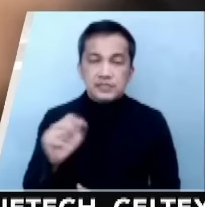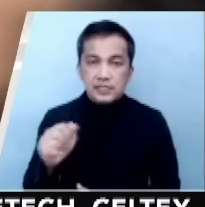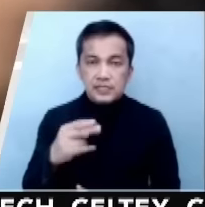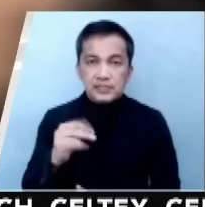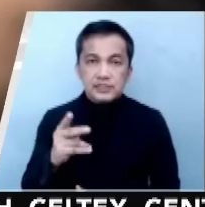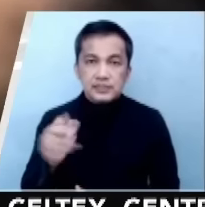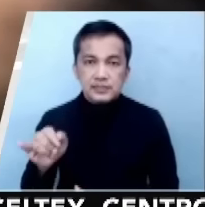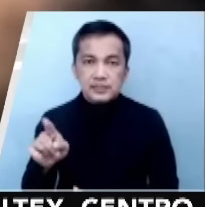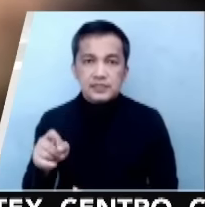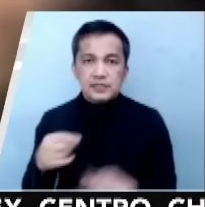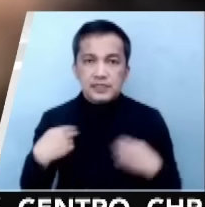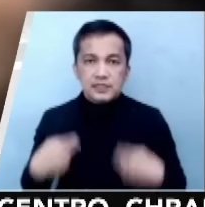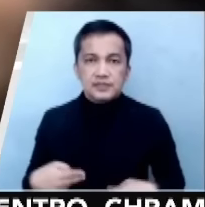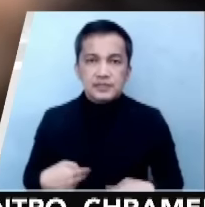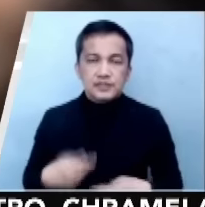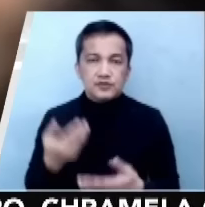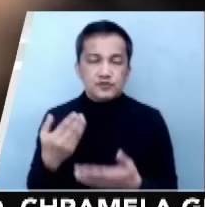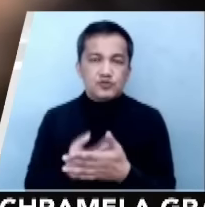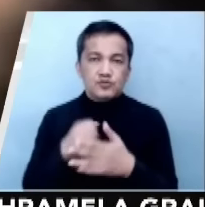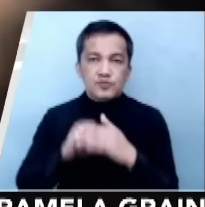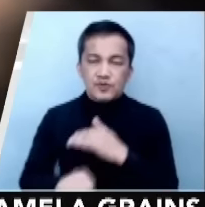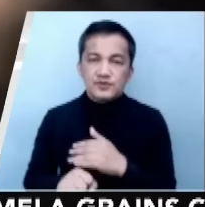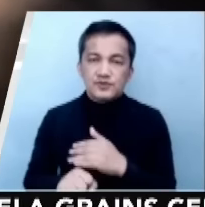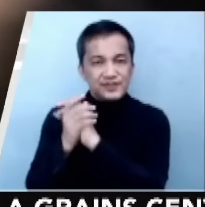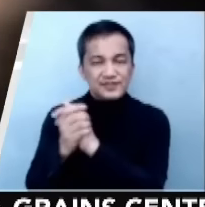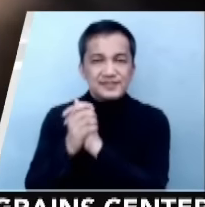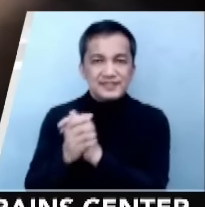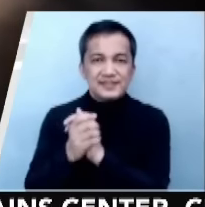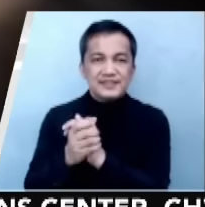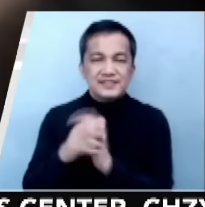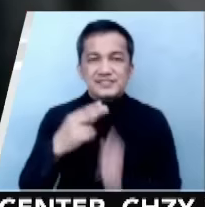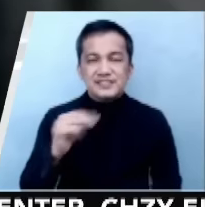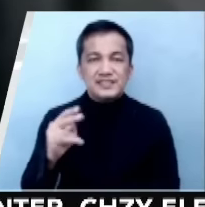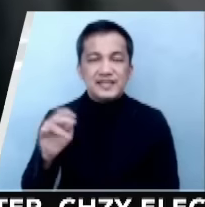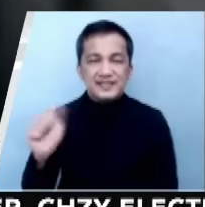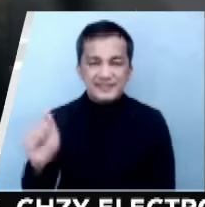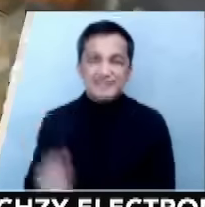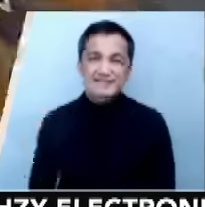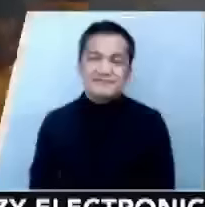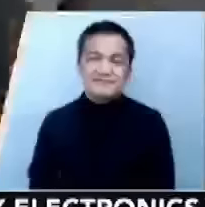healthy newborn. Congratulations, Sheena!